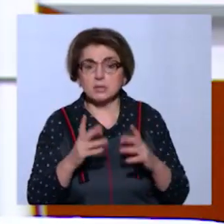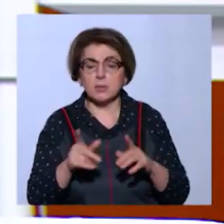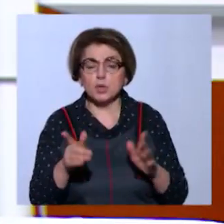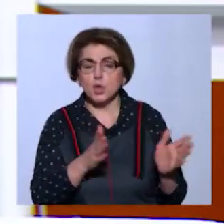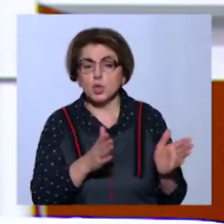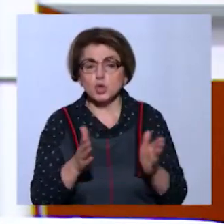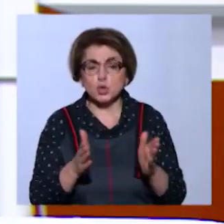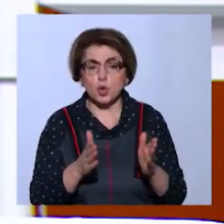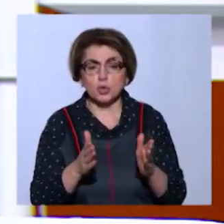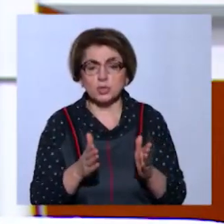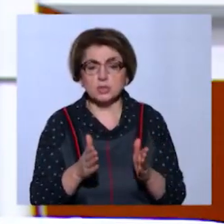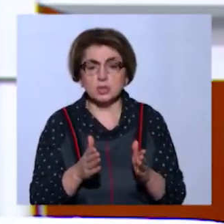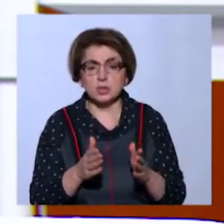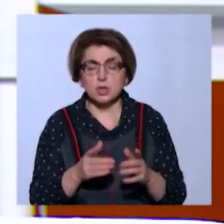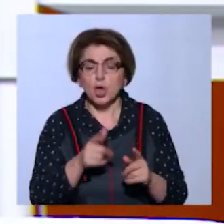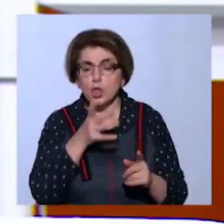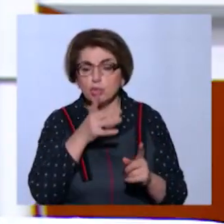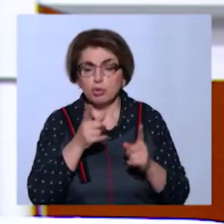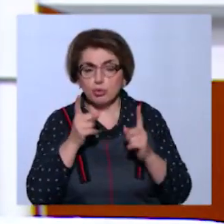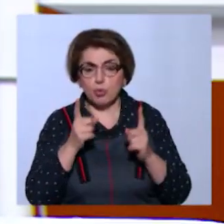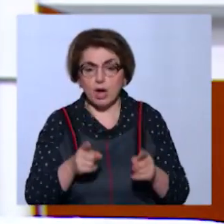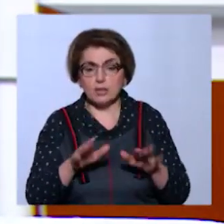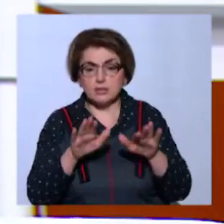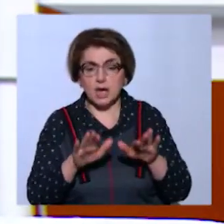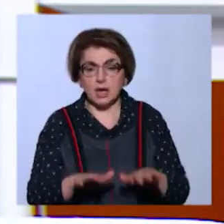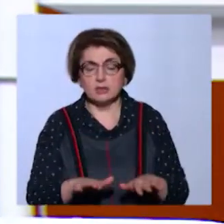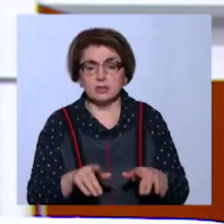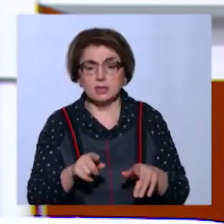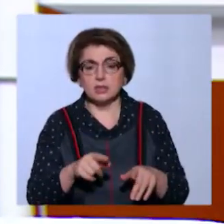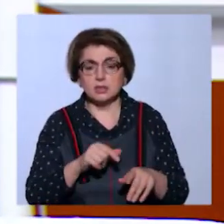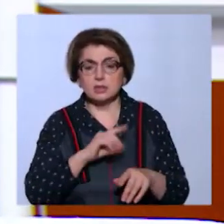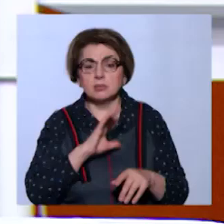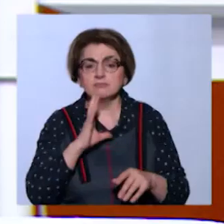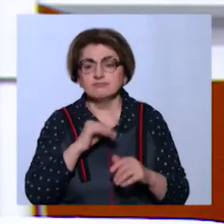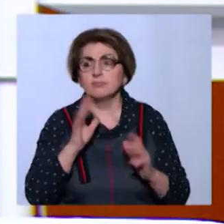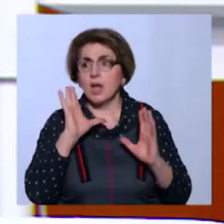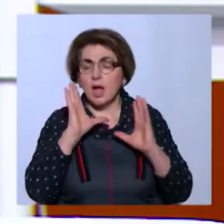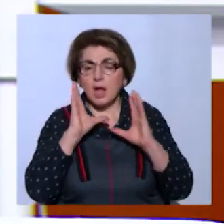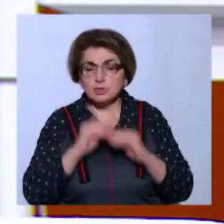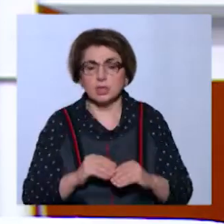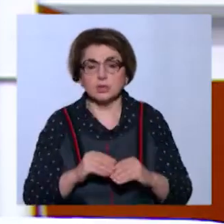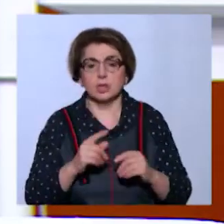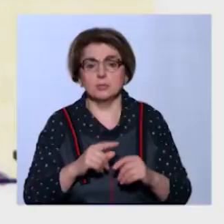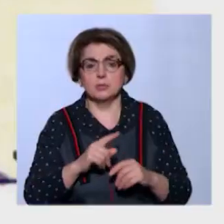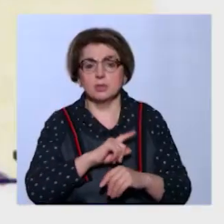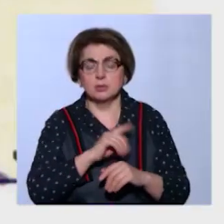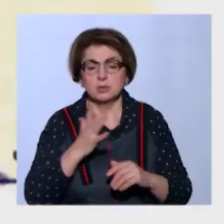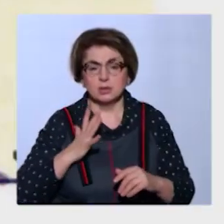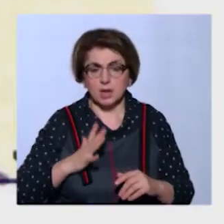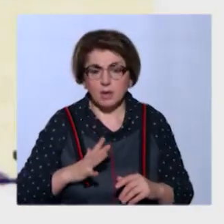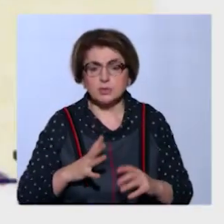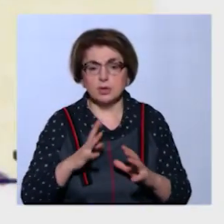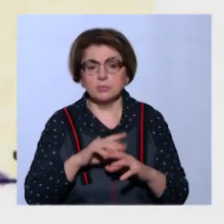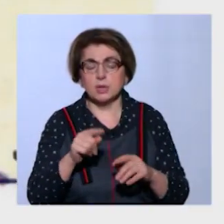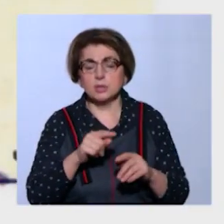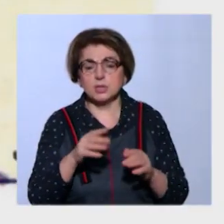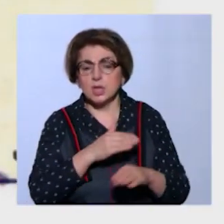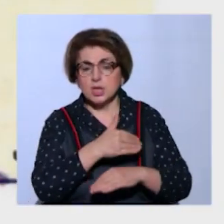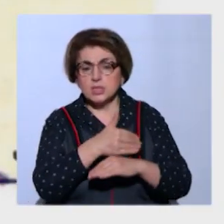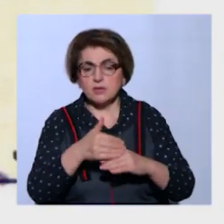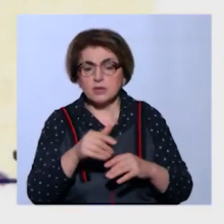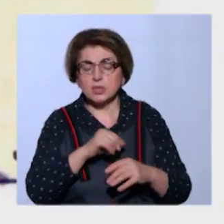შორის პერიოდი ან ადგილი, ეს არის გამძლეობის ქვედა და ზედა ზღვარი. ეს არის ზღვარი, სადაც